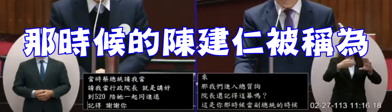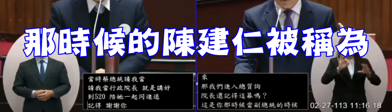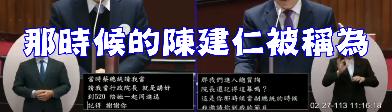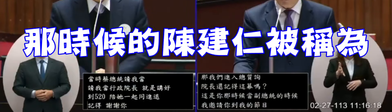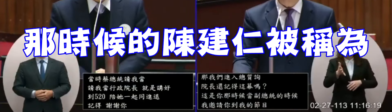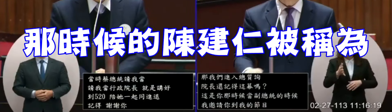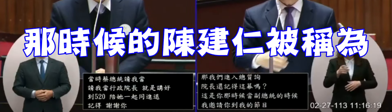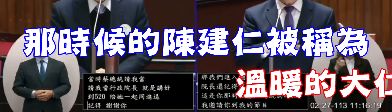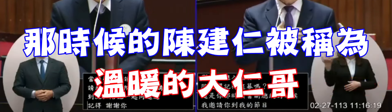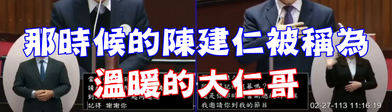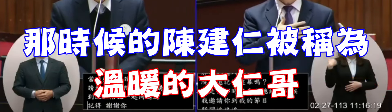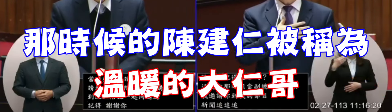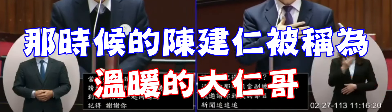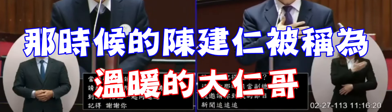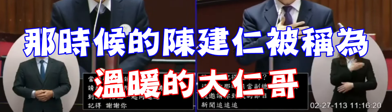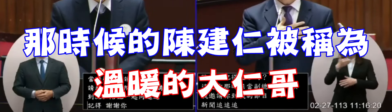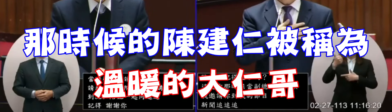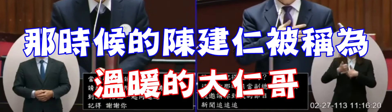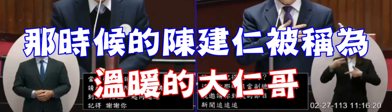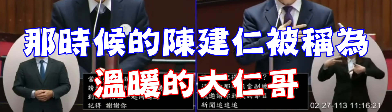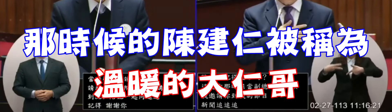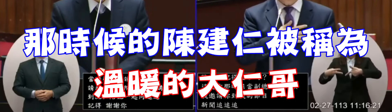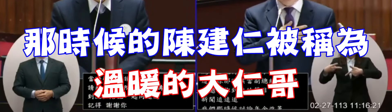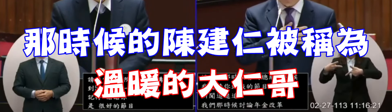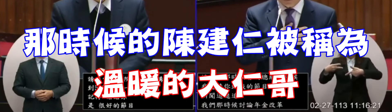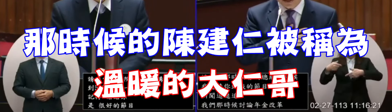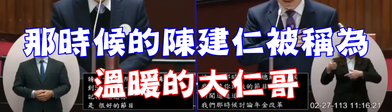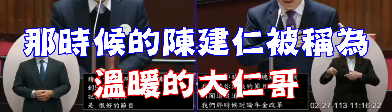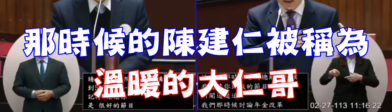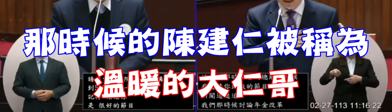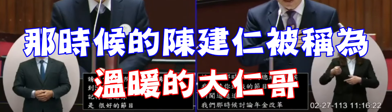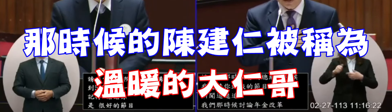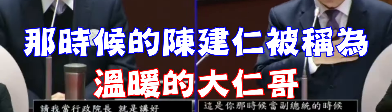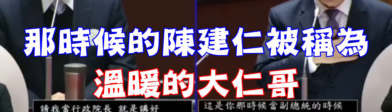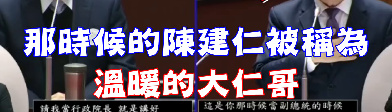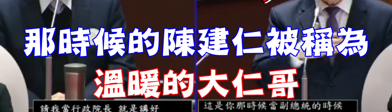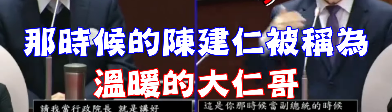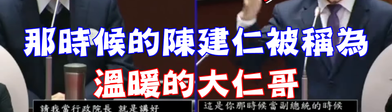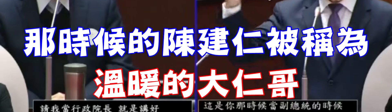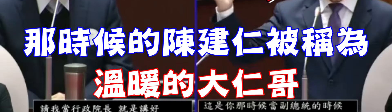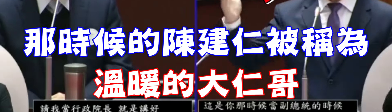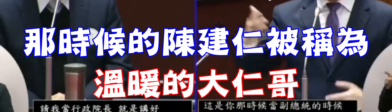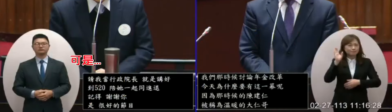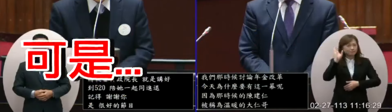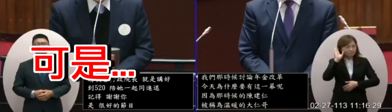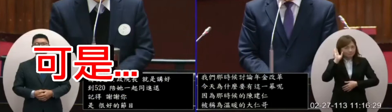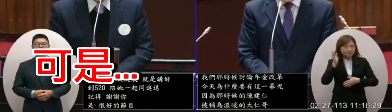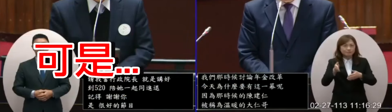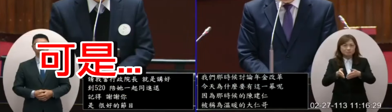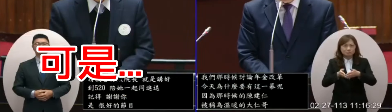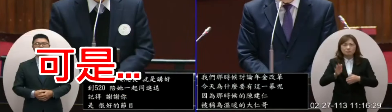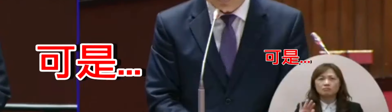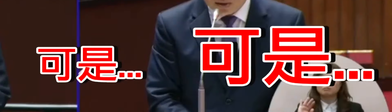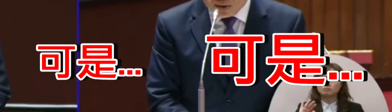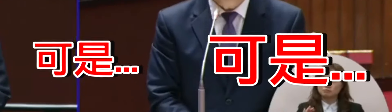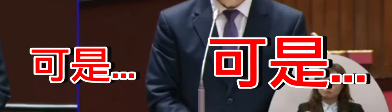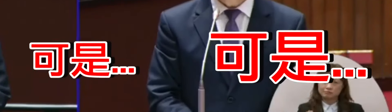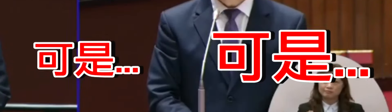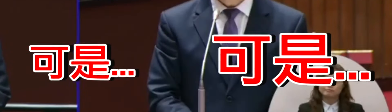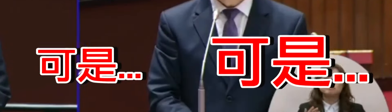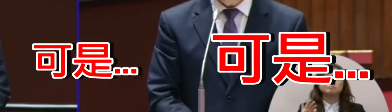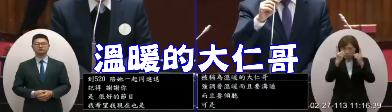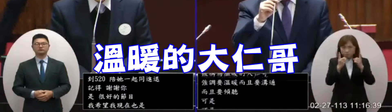那时候的承建人被称为温暖的大人哥。 我希望我现在是。